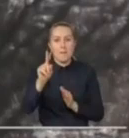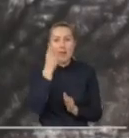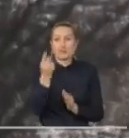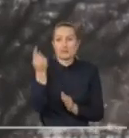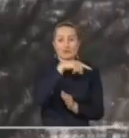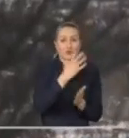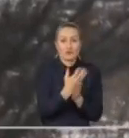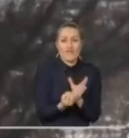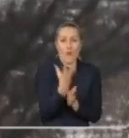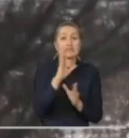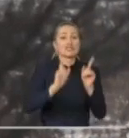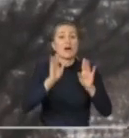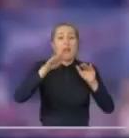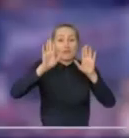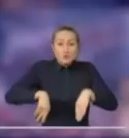też, że zimują w Polsce.